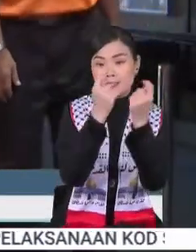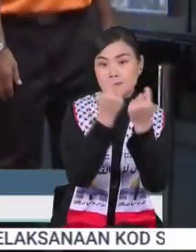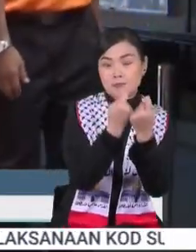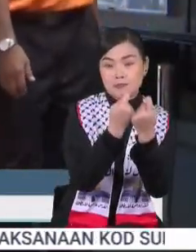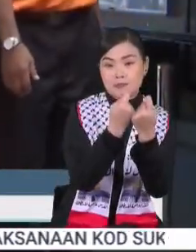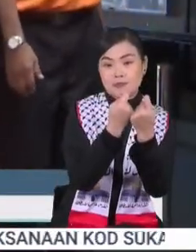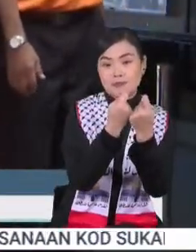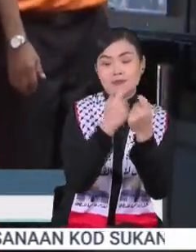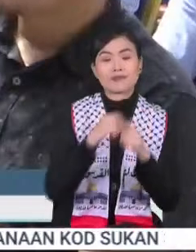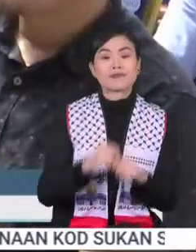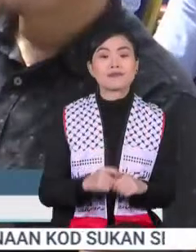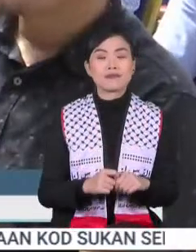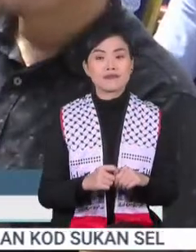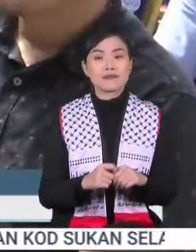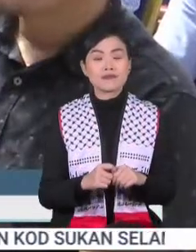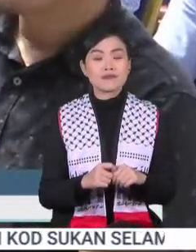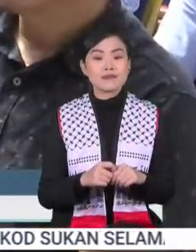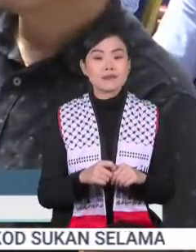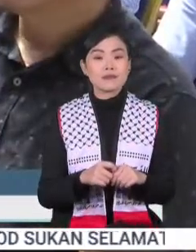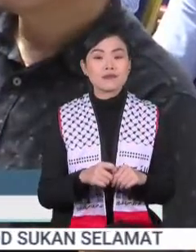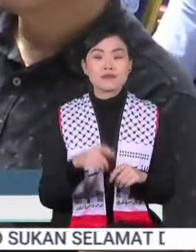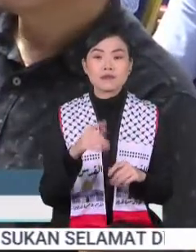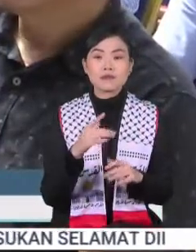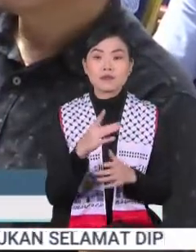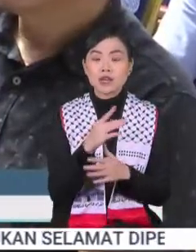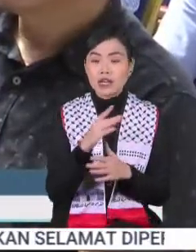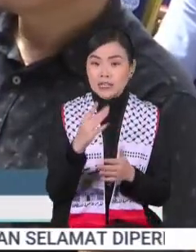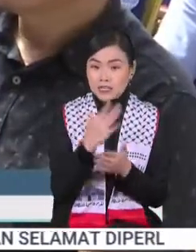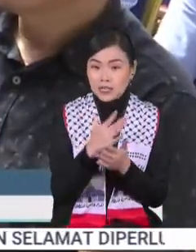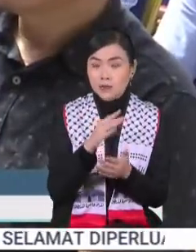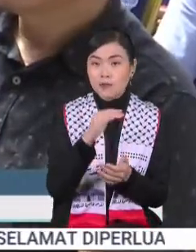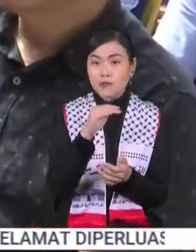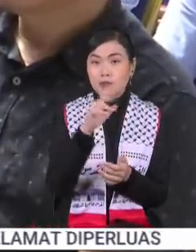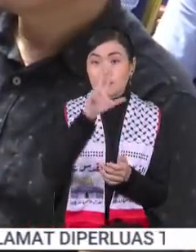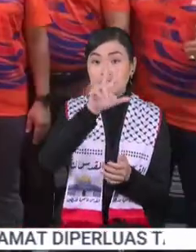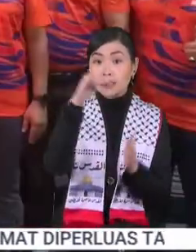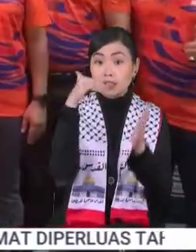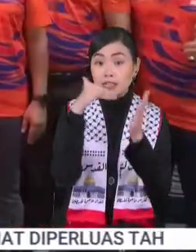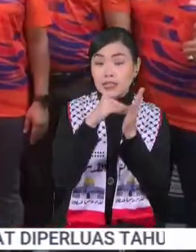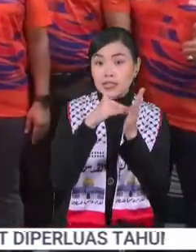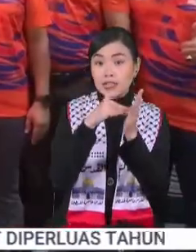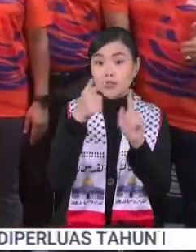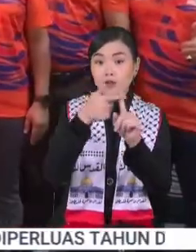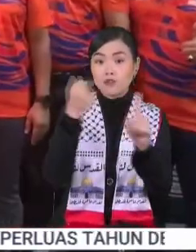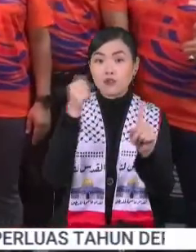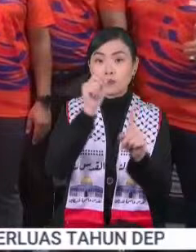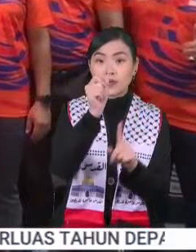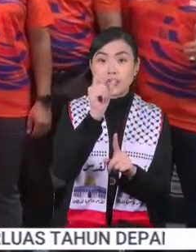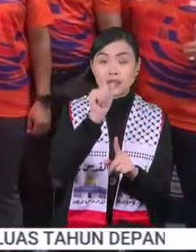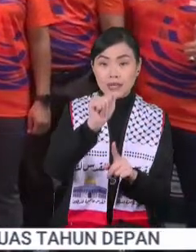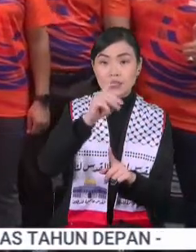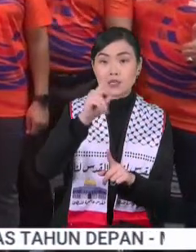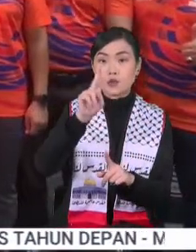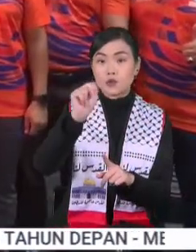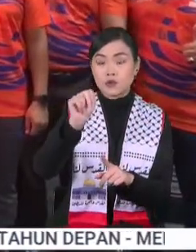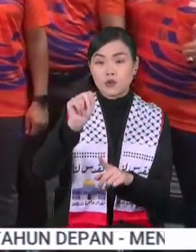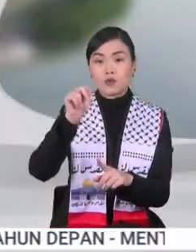r000 daripada beliau sendiri selaku Adun kas manakala r000 darada Adun